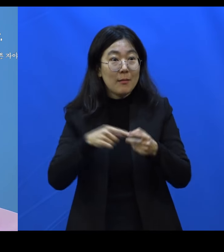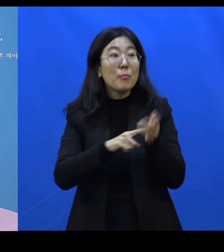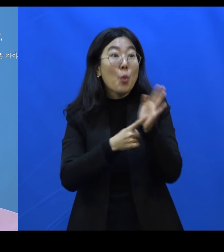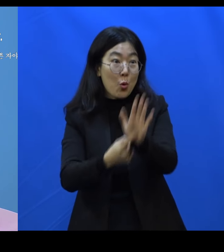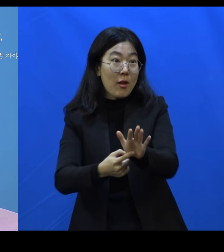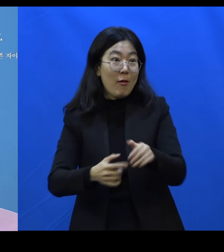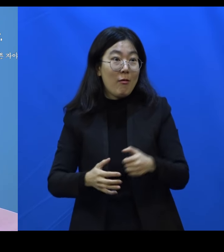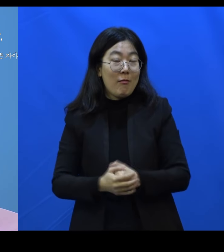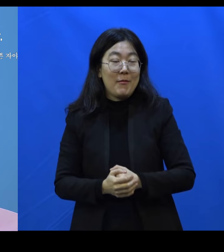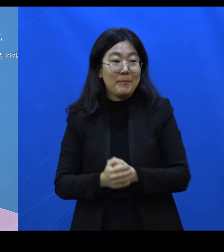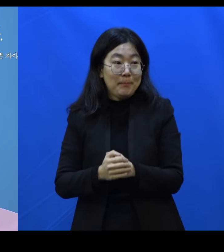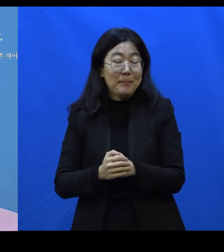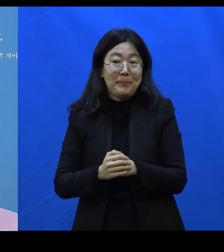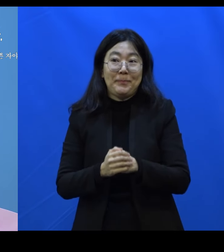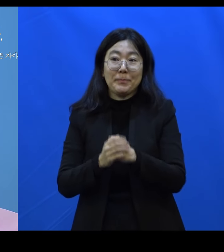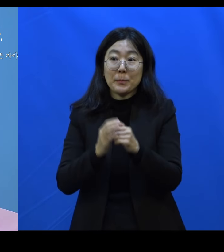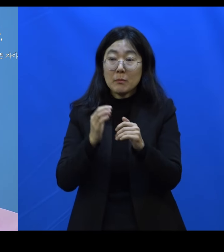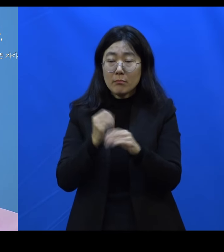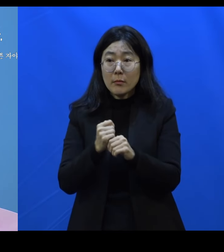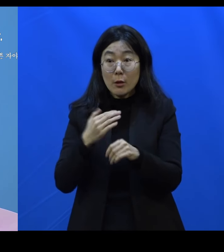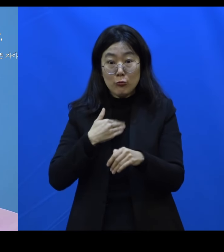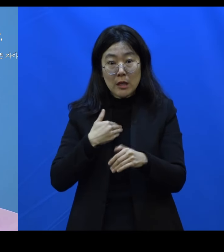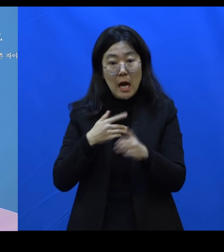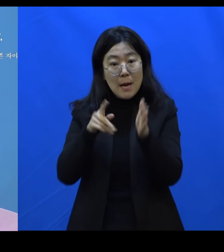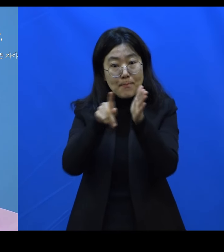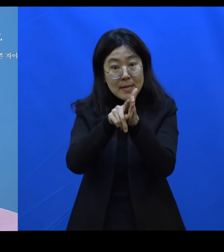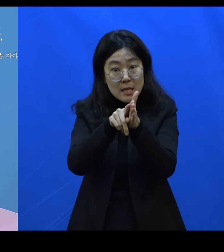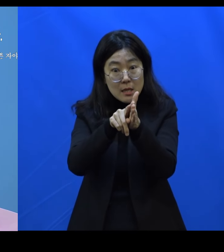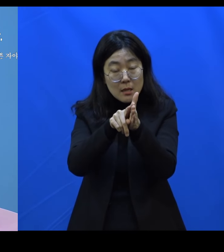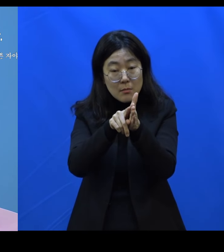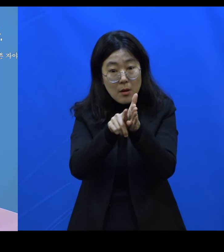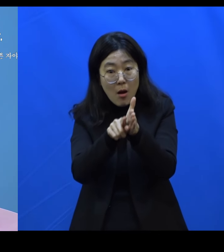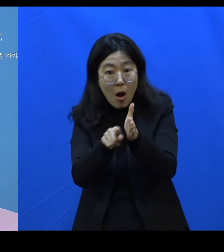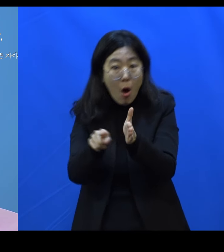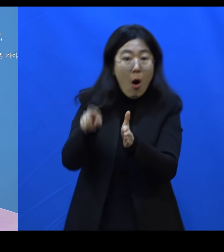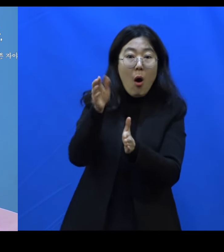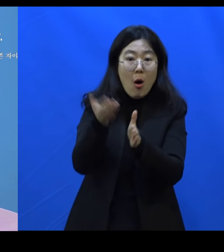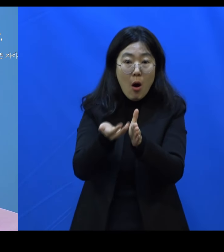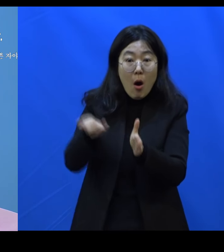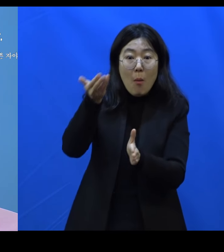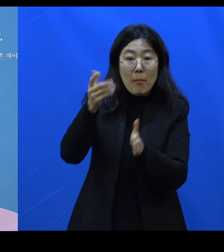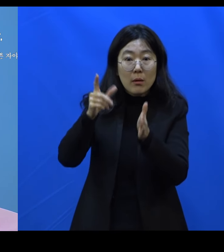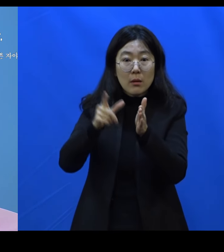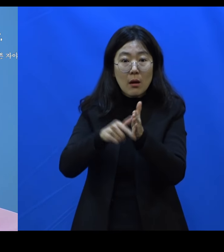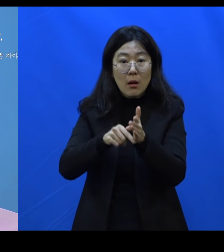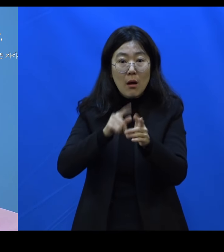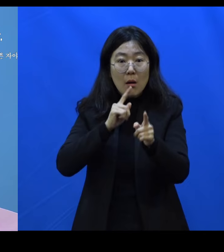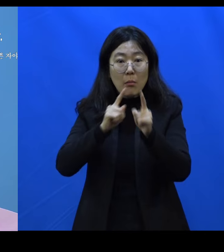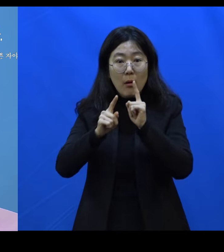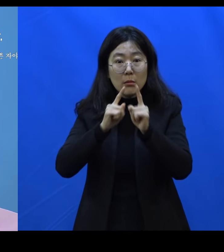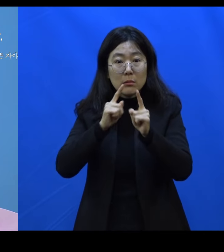막 넘치느냐, 언제 영적으로 자라냐, 막 말씀이 그냥 막 들려거든요.